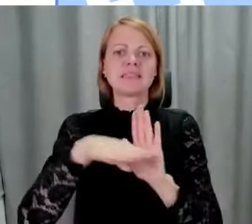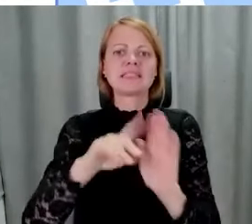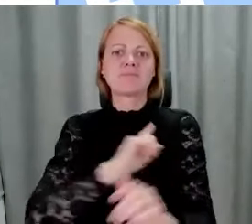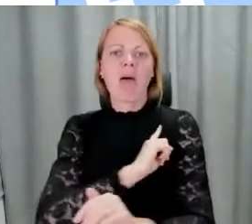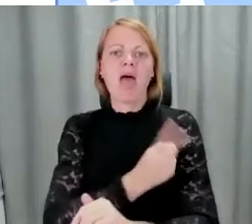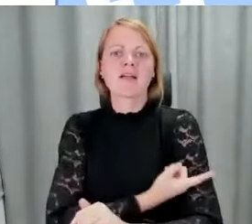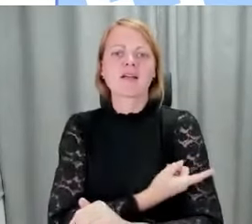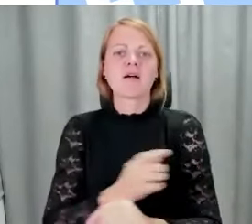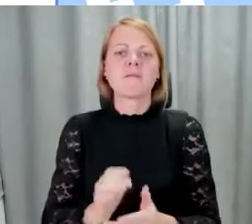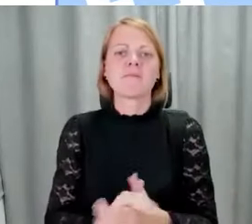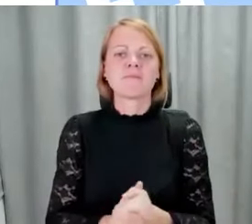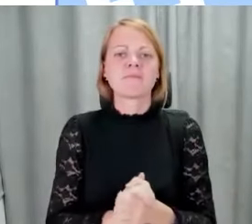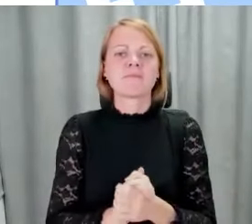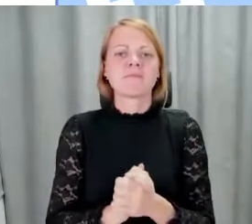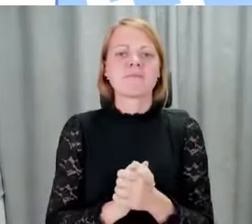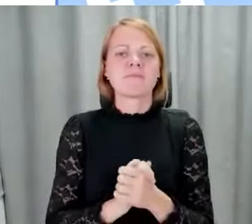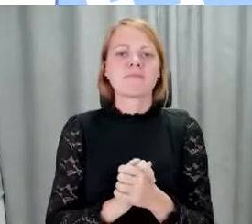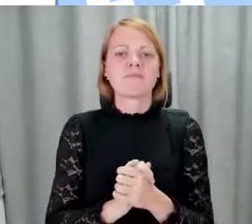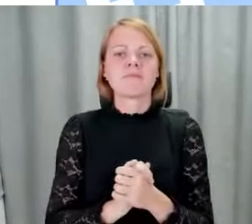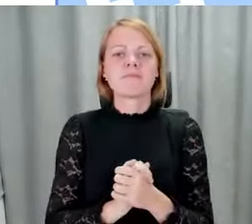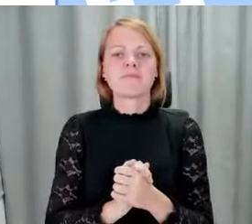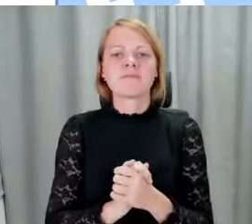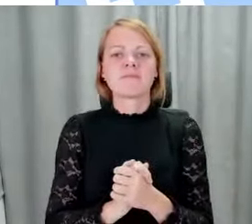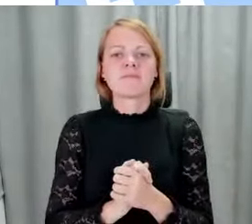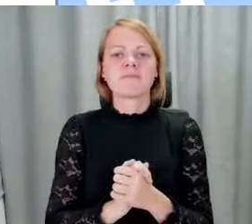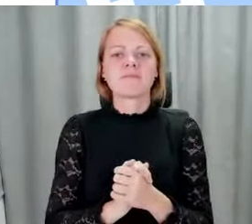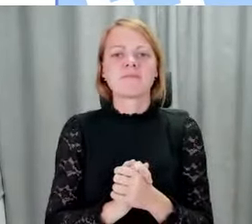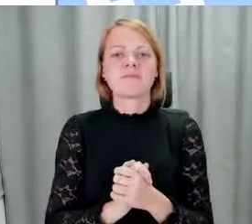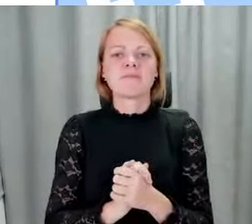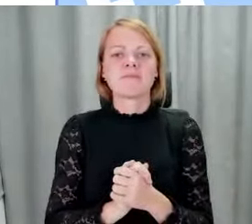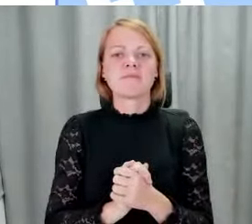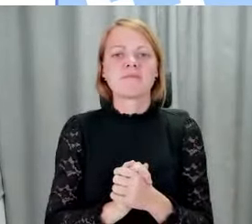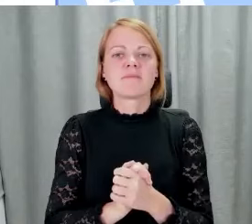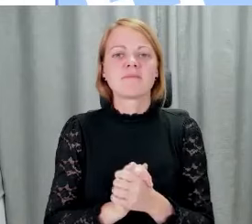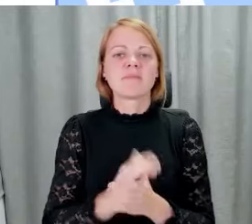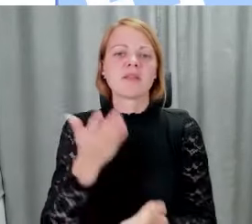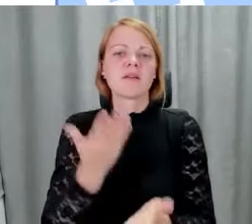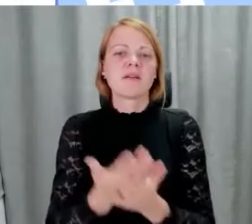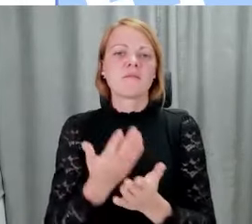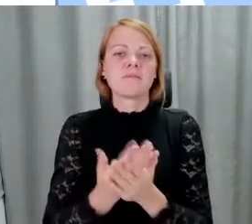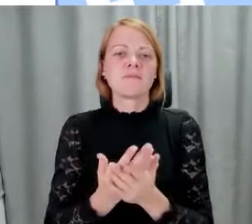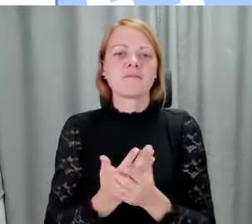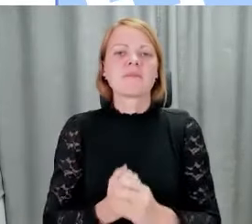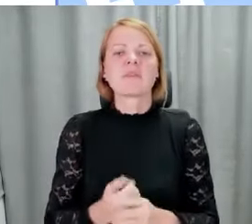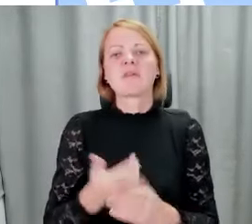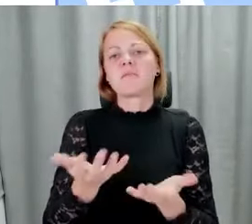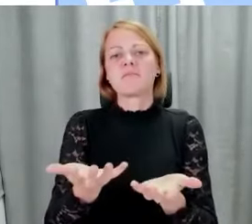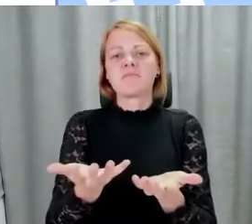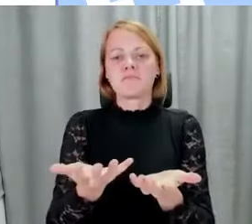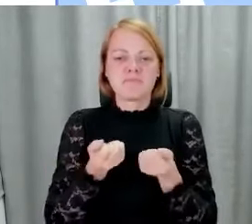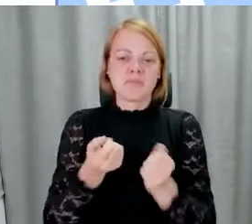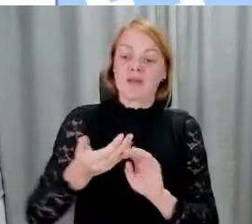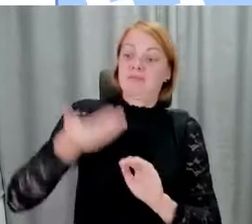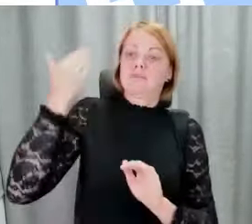Šeit ir jāsaprot, ka pieņemsim, ka mēs būtu 22. Gadā šo būvnormatīvu pieņēmuši